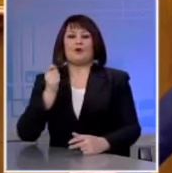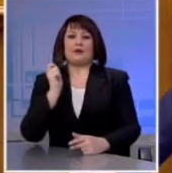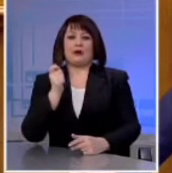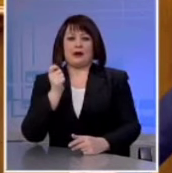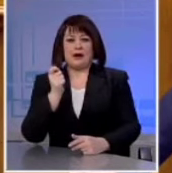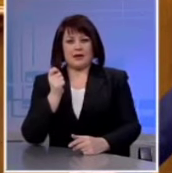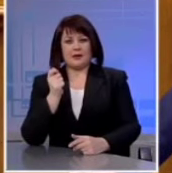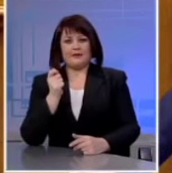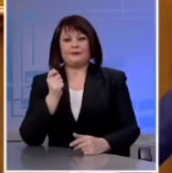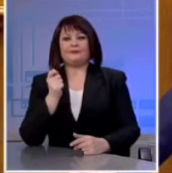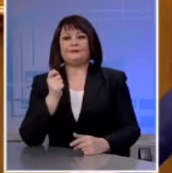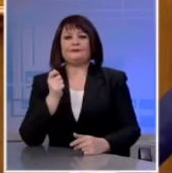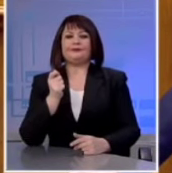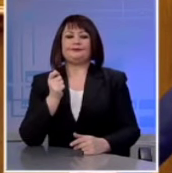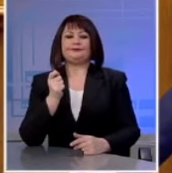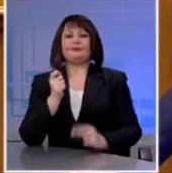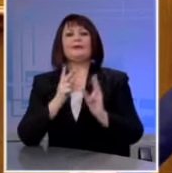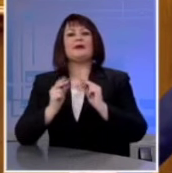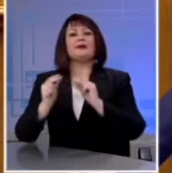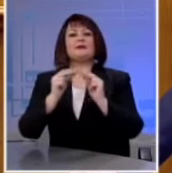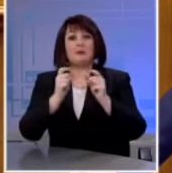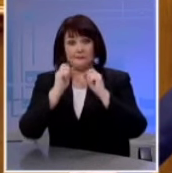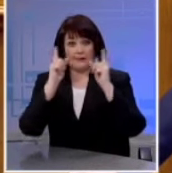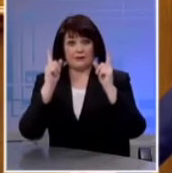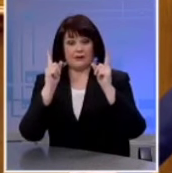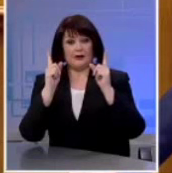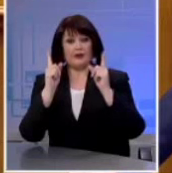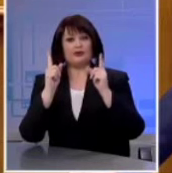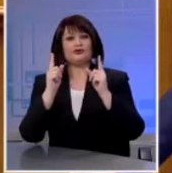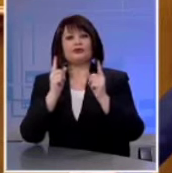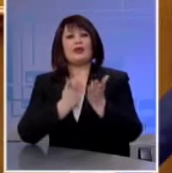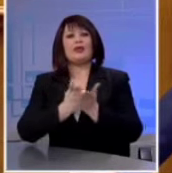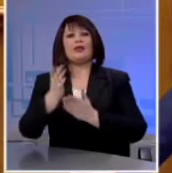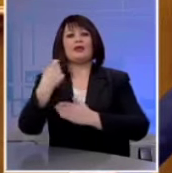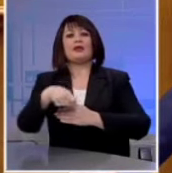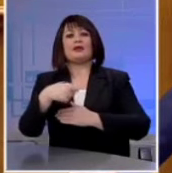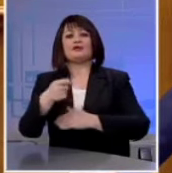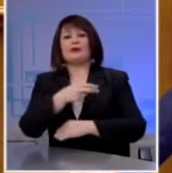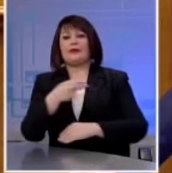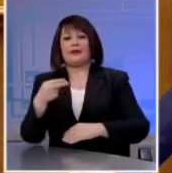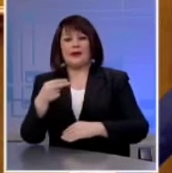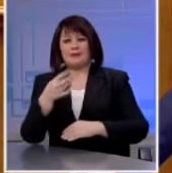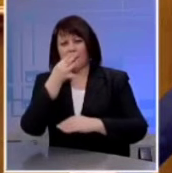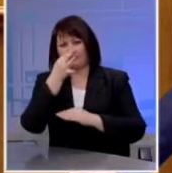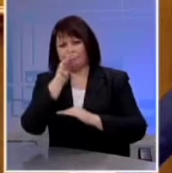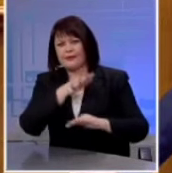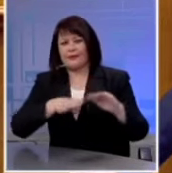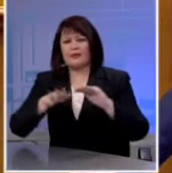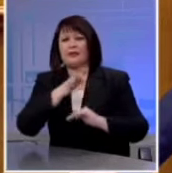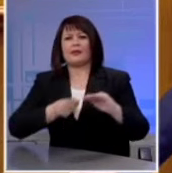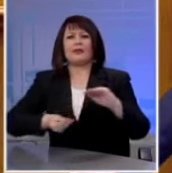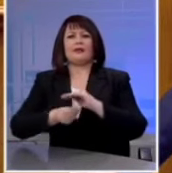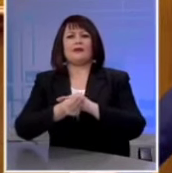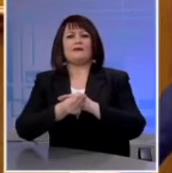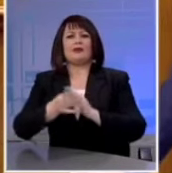αρχηγούς, να συζητήσουμε επιτέλους για τη δικαιοσύνη, για τη διαφθορά, για